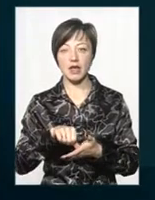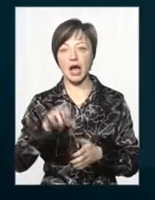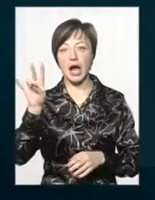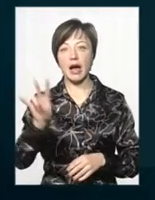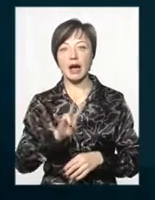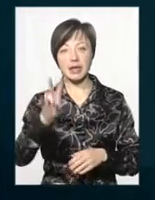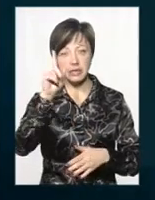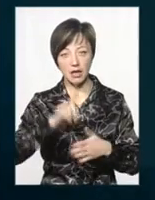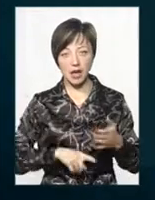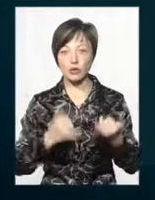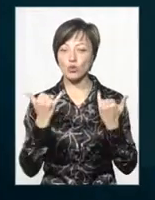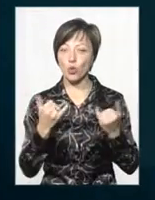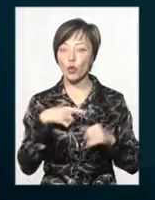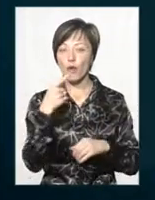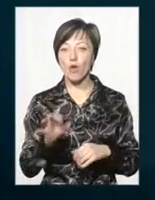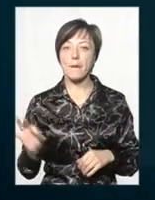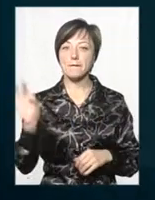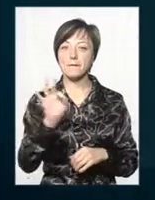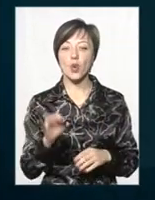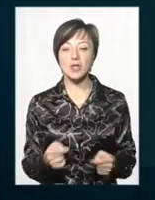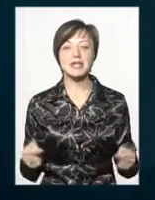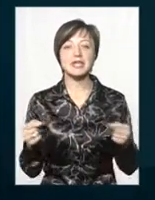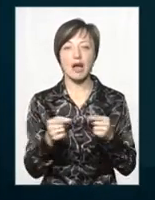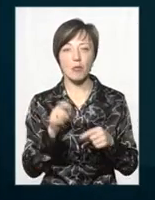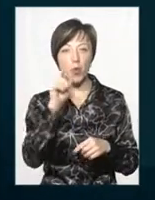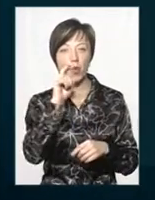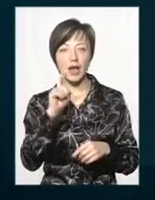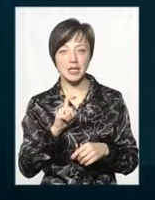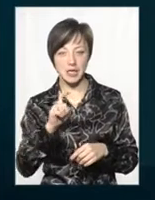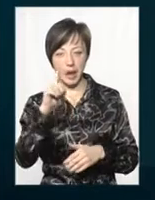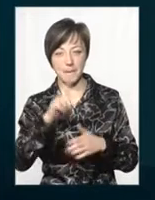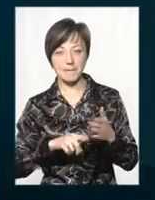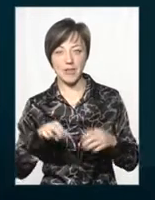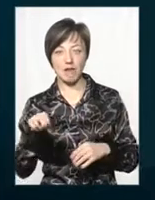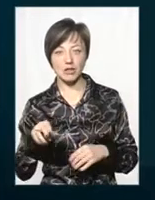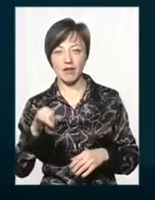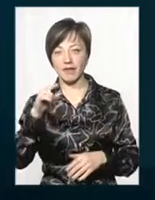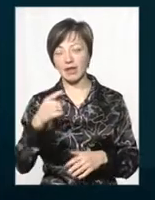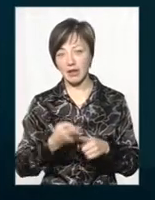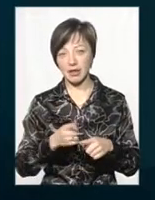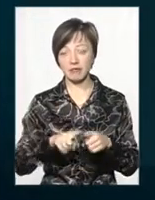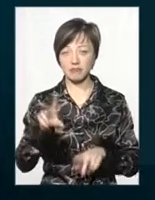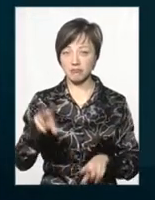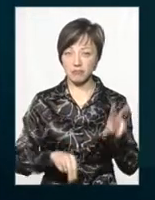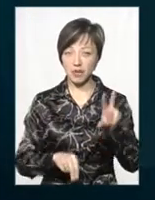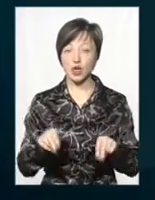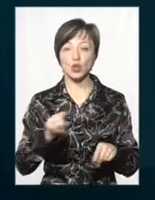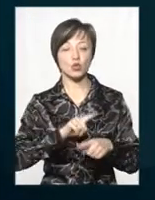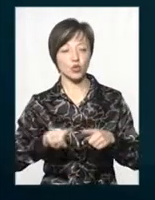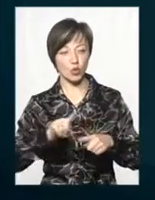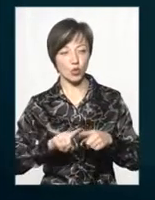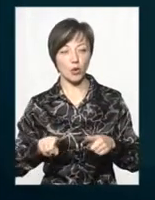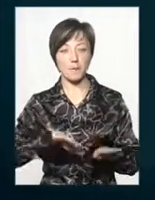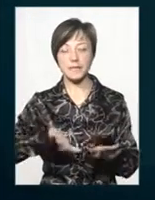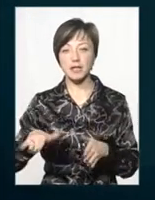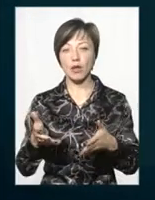християн. Але сьогодні ми говоримо про саме українське православ'я, і тому надіємося, що в скорому разі